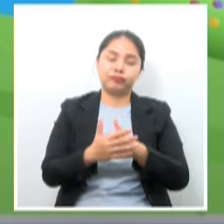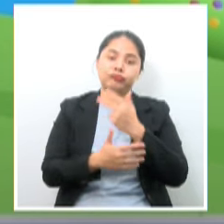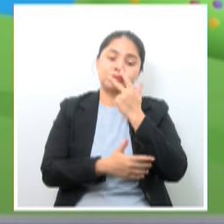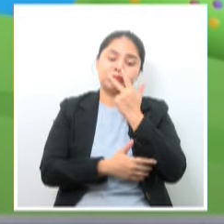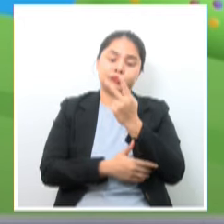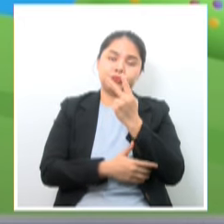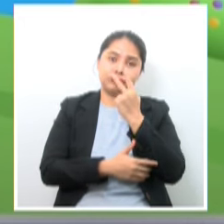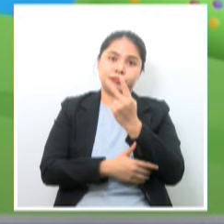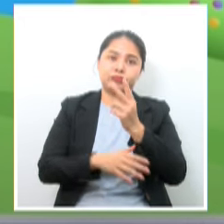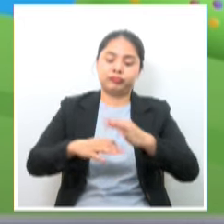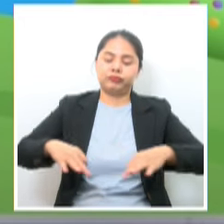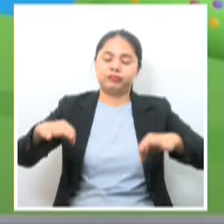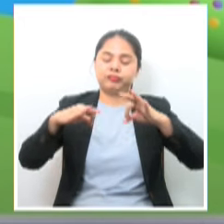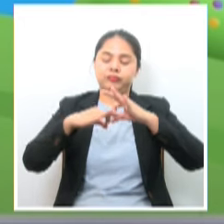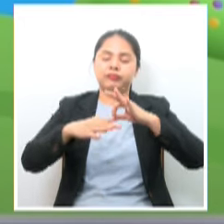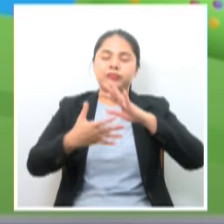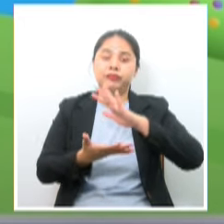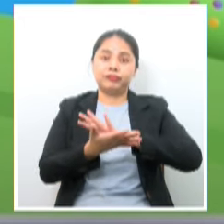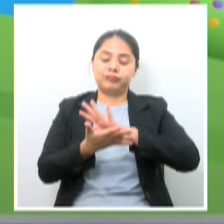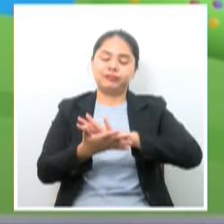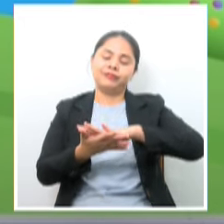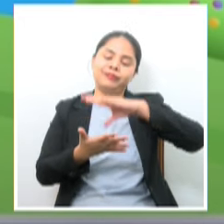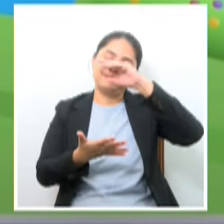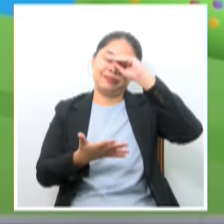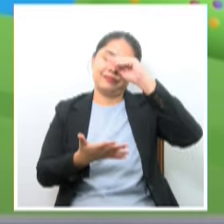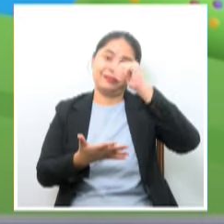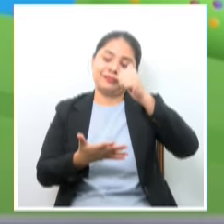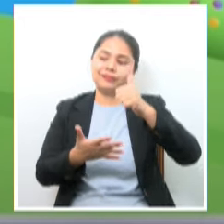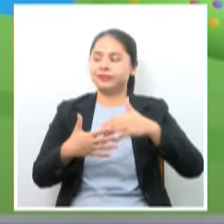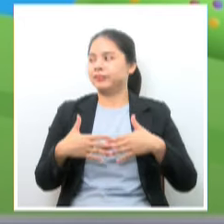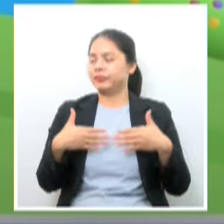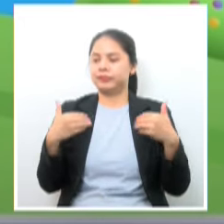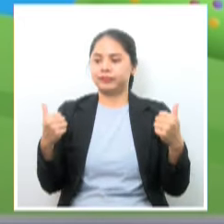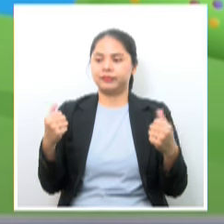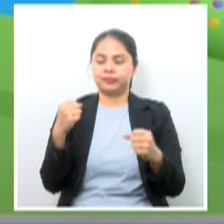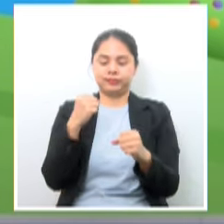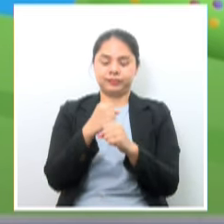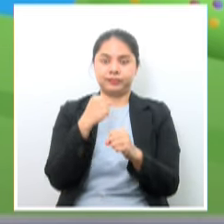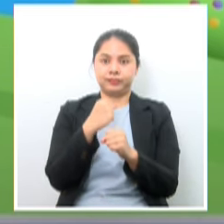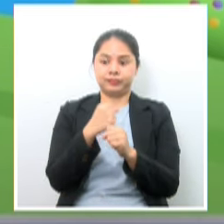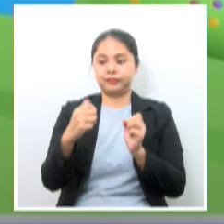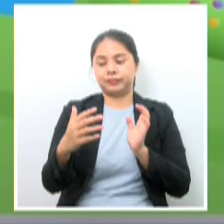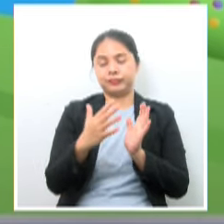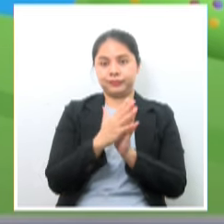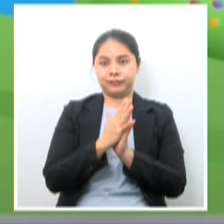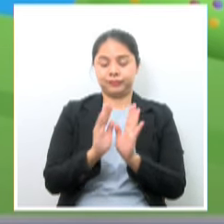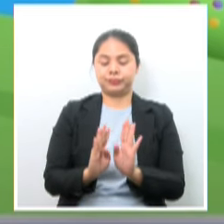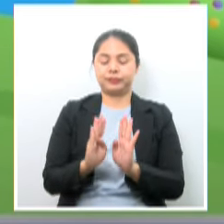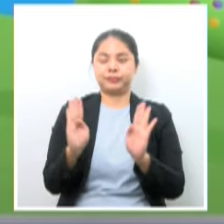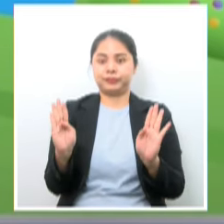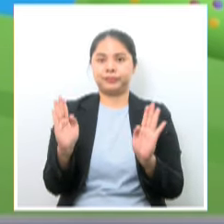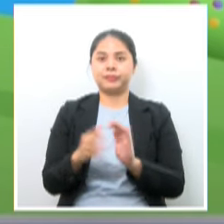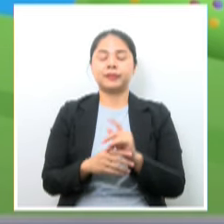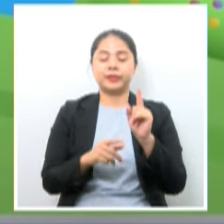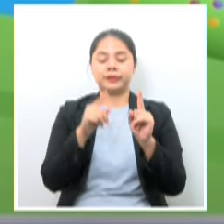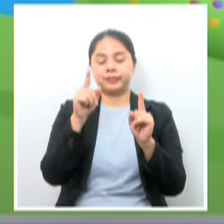ความสุขนะครับเพราะฉะนั้นวันนี้จะได้นำข้อห่วงใยและก็สิ่งที่เราจะต้องทำงานร่วมกันในช่วงเปิดภาคเรียน